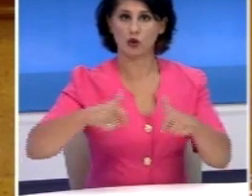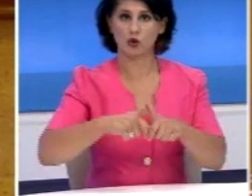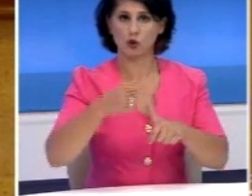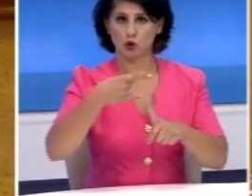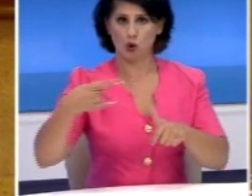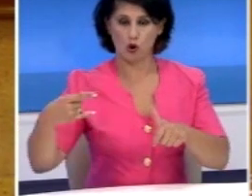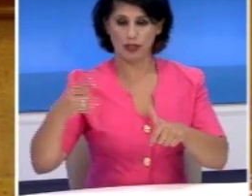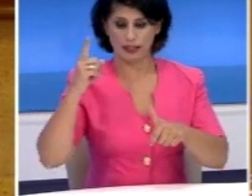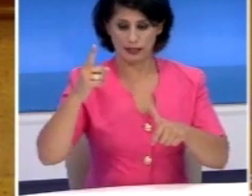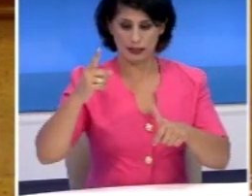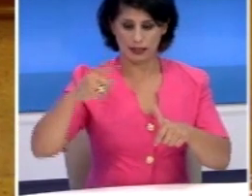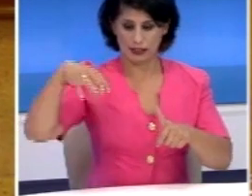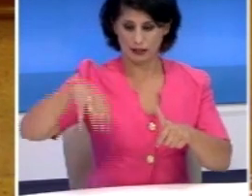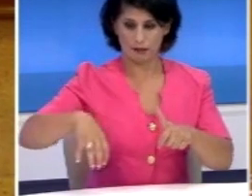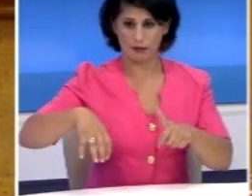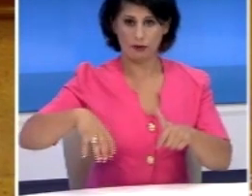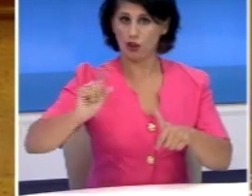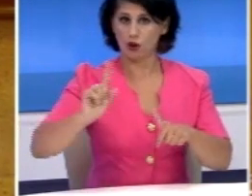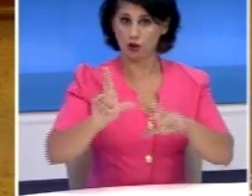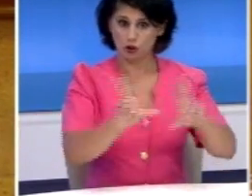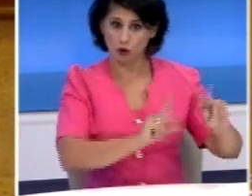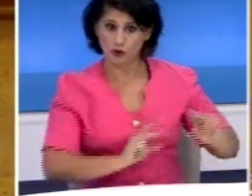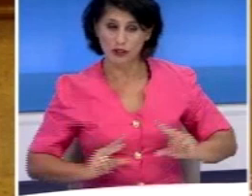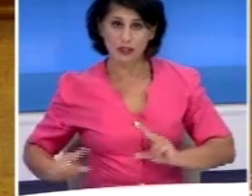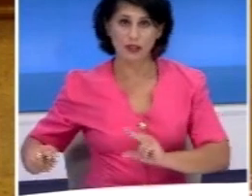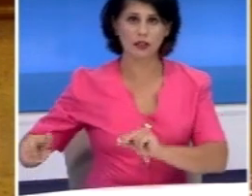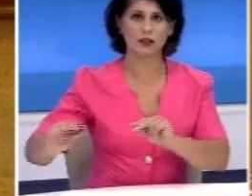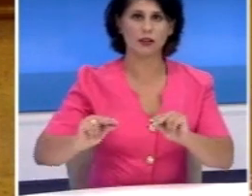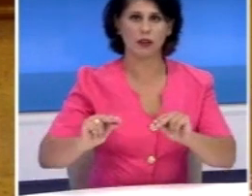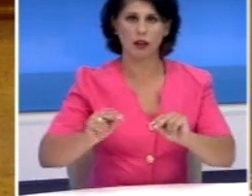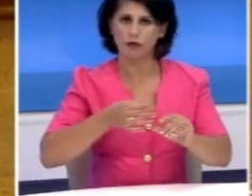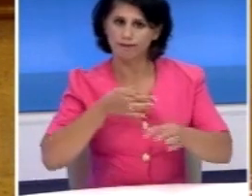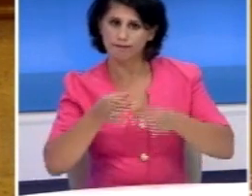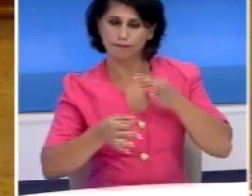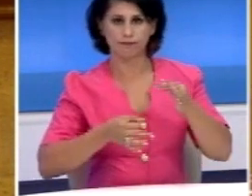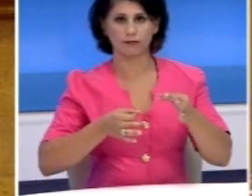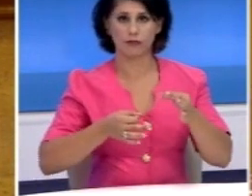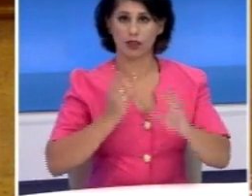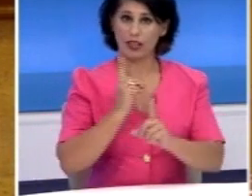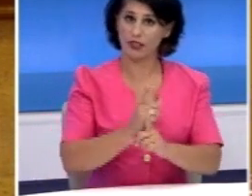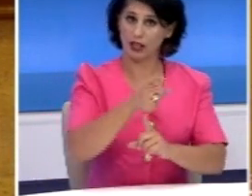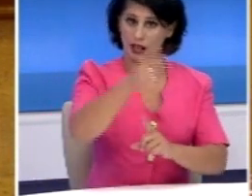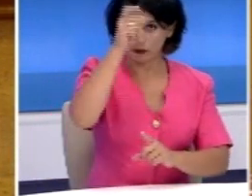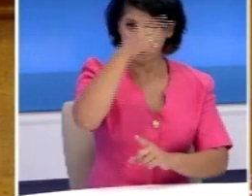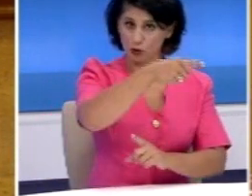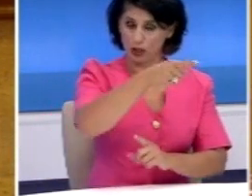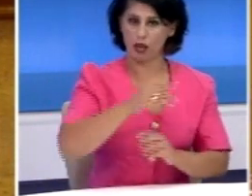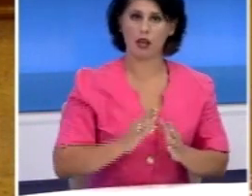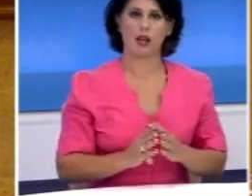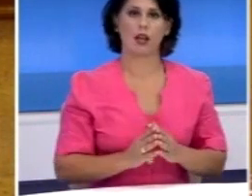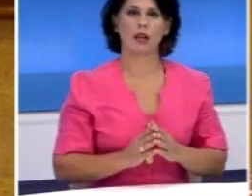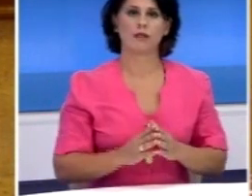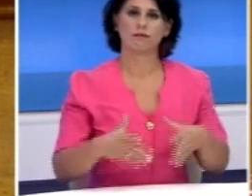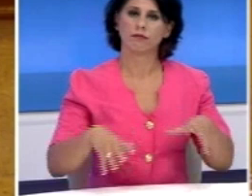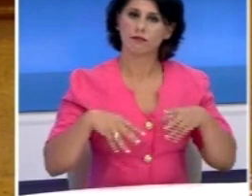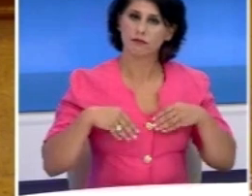τμήμα της επικράτειας και όχι στο σύνολό της μπορεί να ερμηνευτεί κυρίως από την πλευρά της Τουρκίας ως